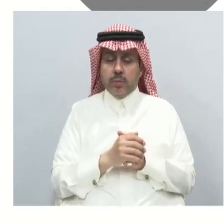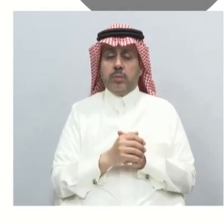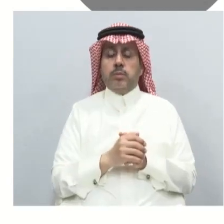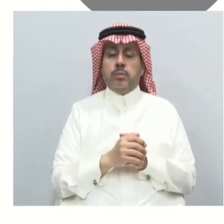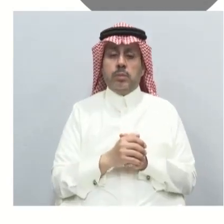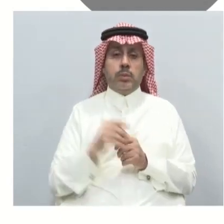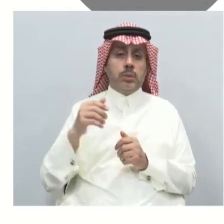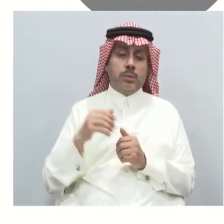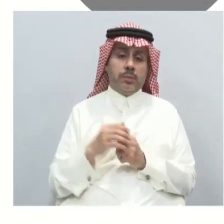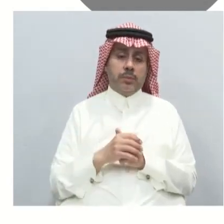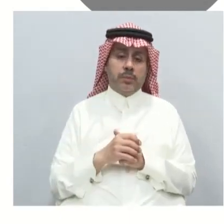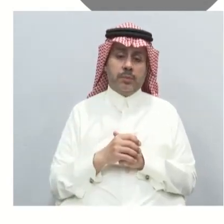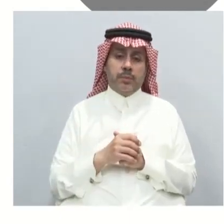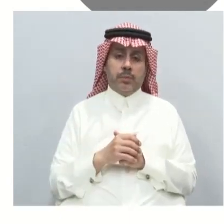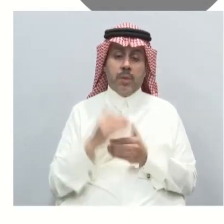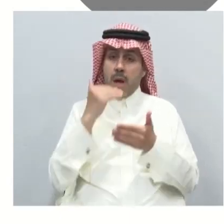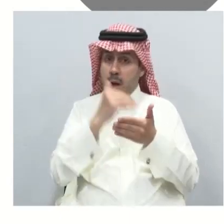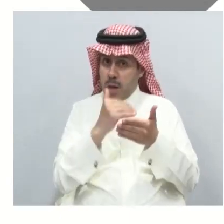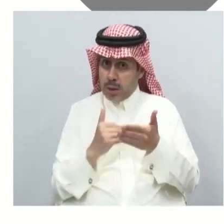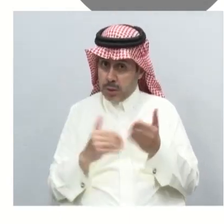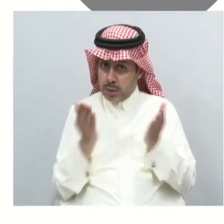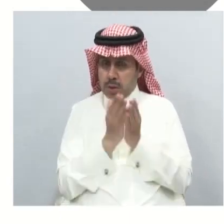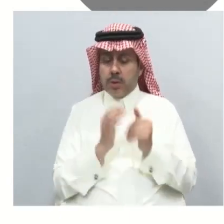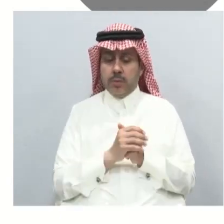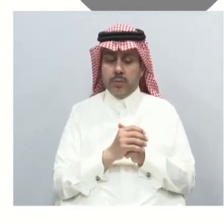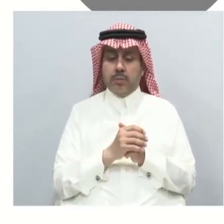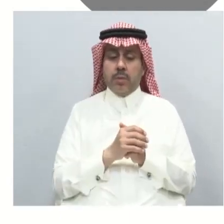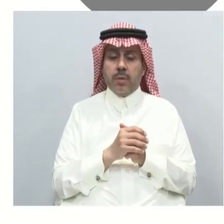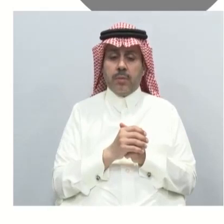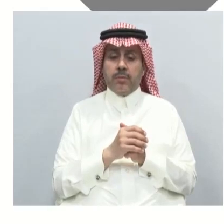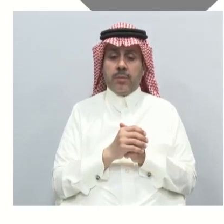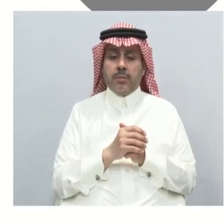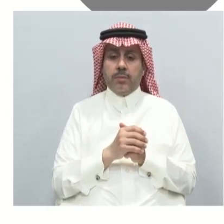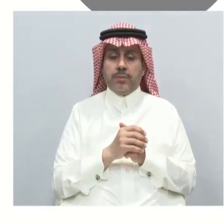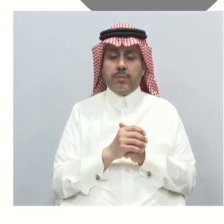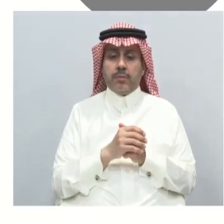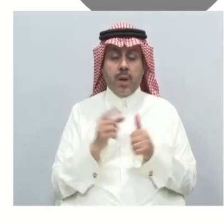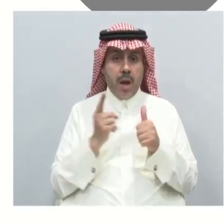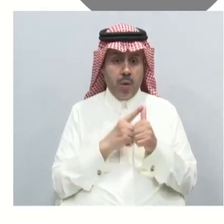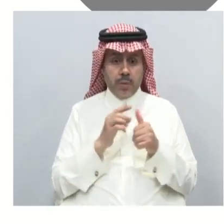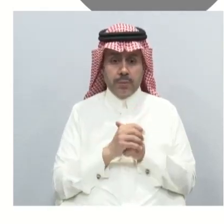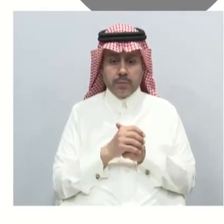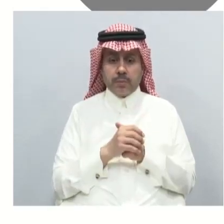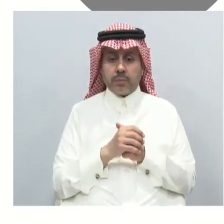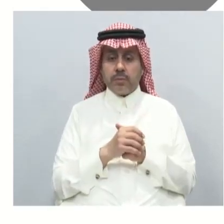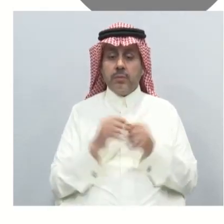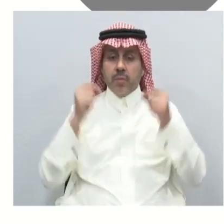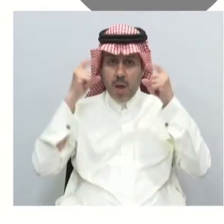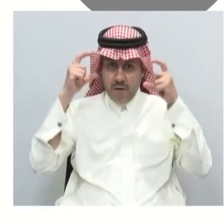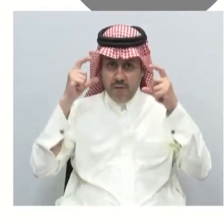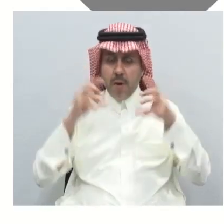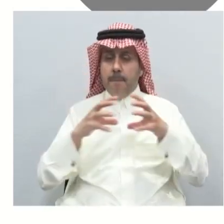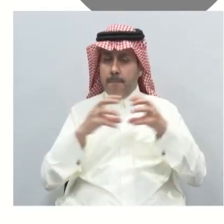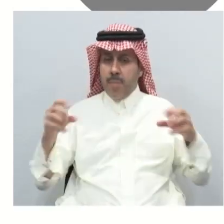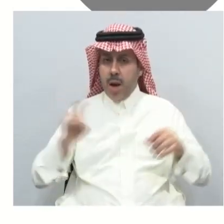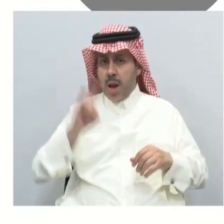سنتطرق اليه في درسنا وعناصر الدرس ترتب لنا هذا الدرس باذن الله اما العنصر الاول فسنعرف معنى لا